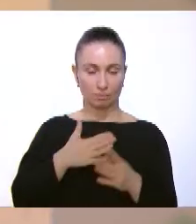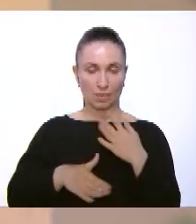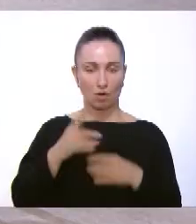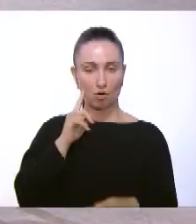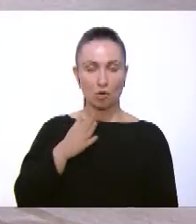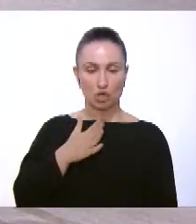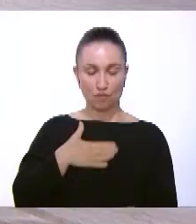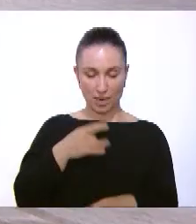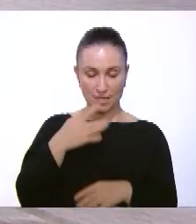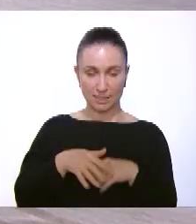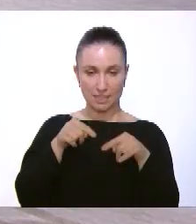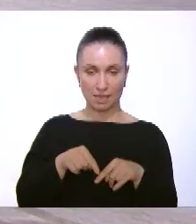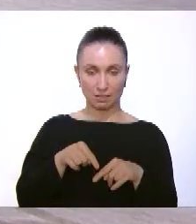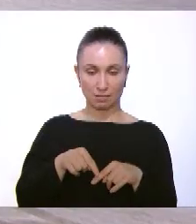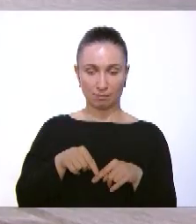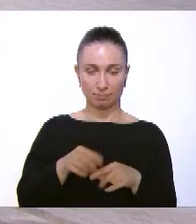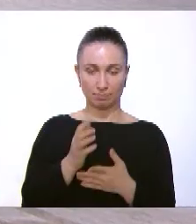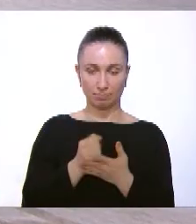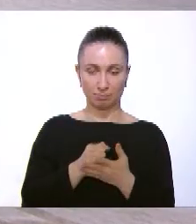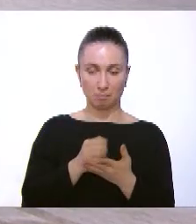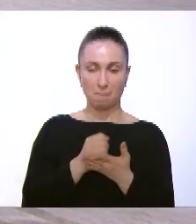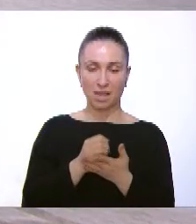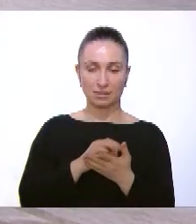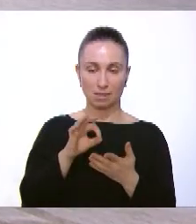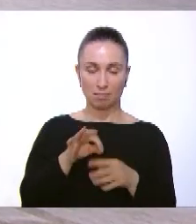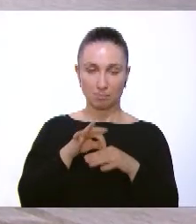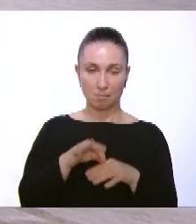რომ ის ჩვენი ცენტრის ბაზაზე გაიმართება უკვე